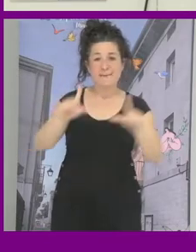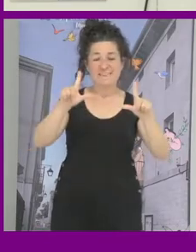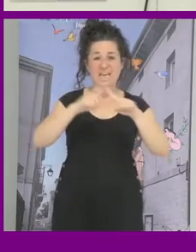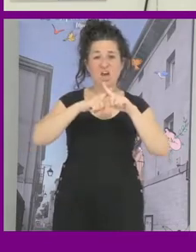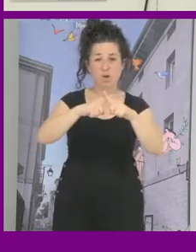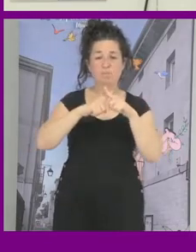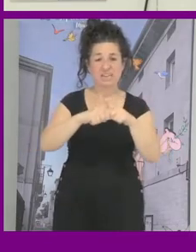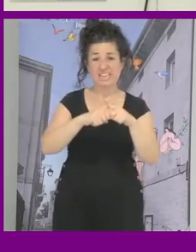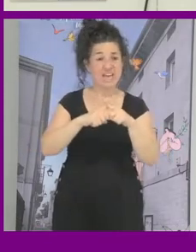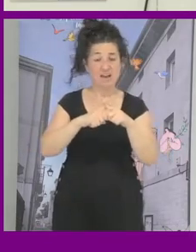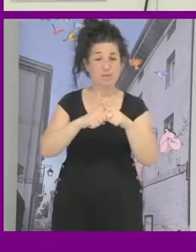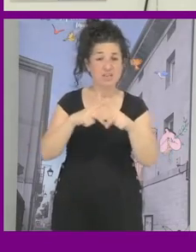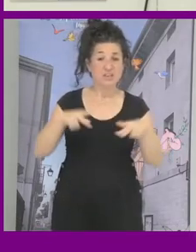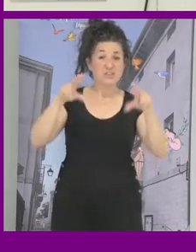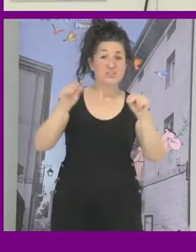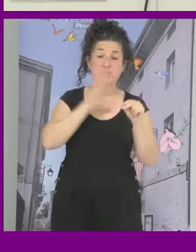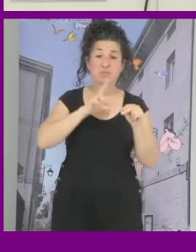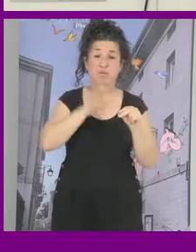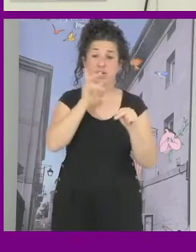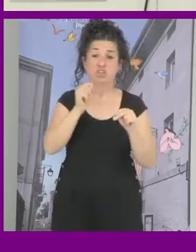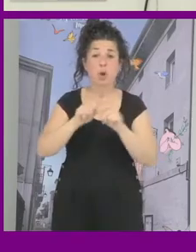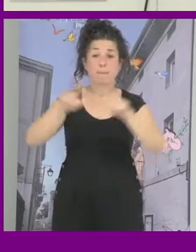zure zu izat hor, hola, hoeto.